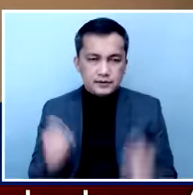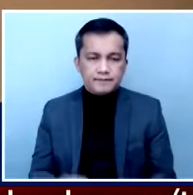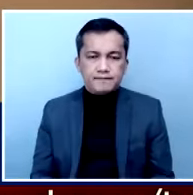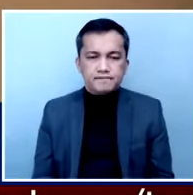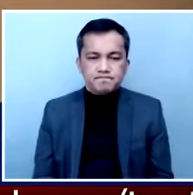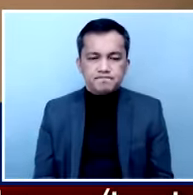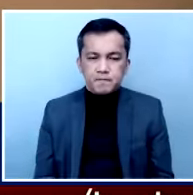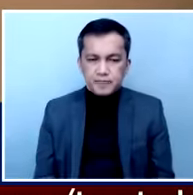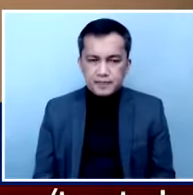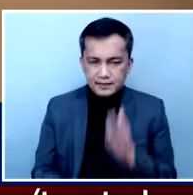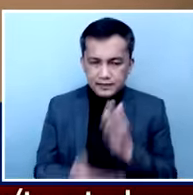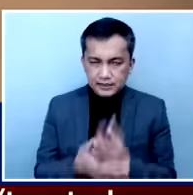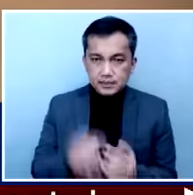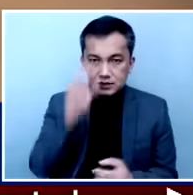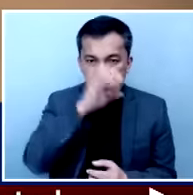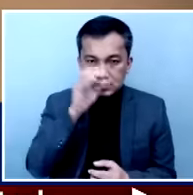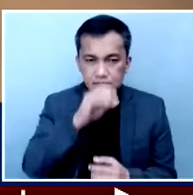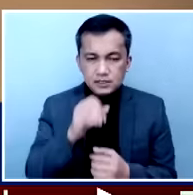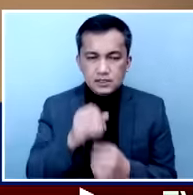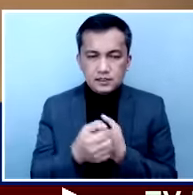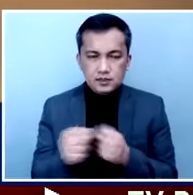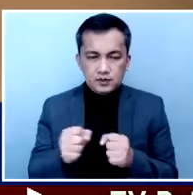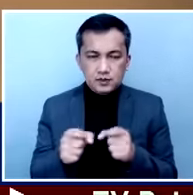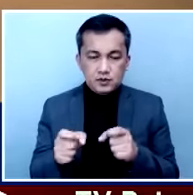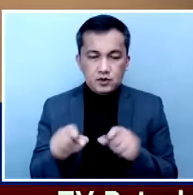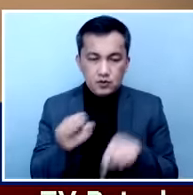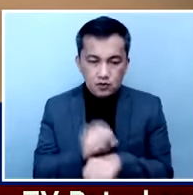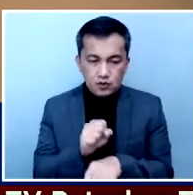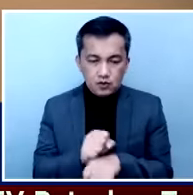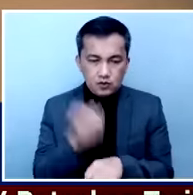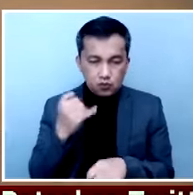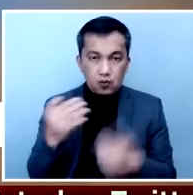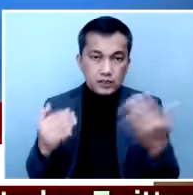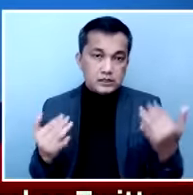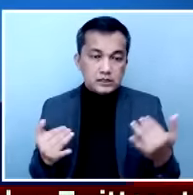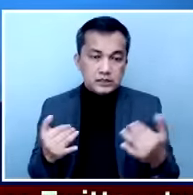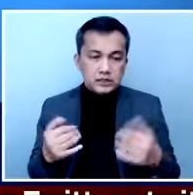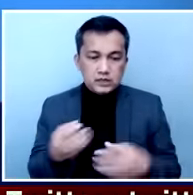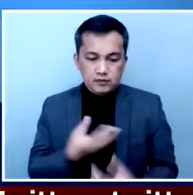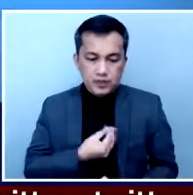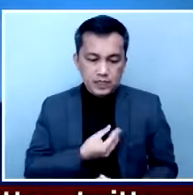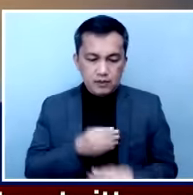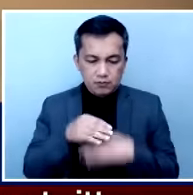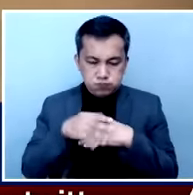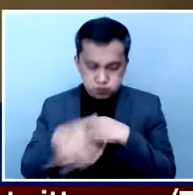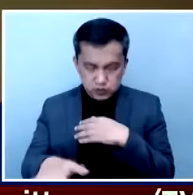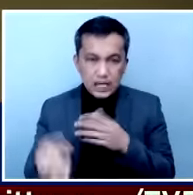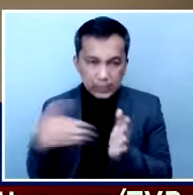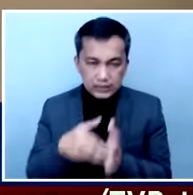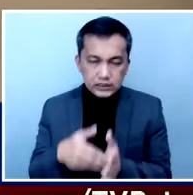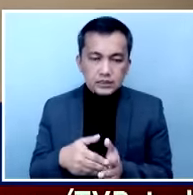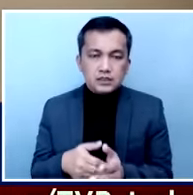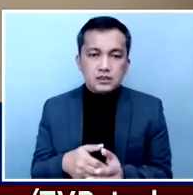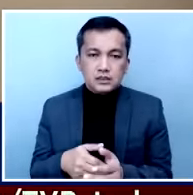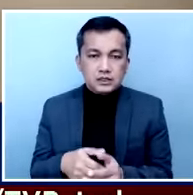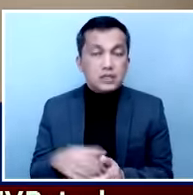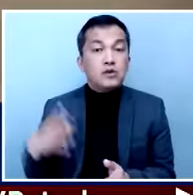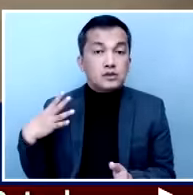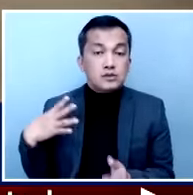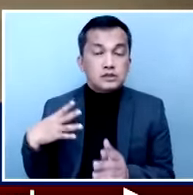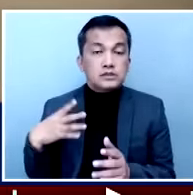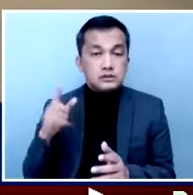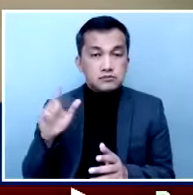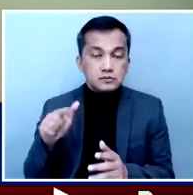Tinigil muna ang search at rescue operations dahil pinangangambahang gumuho pa uli ang lupa. Abangan po ang iba pang detalye ng